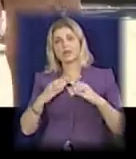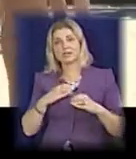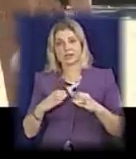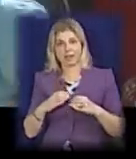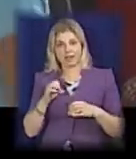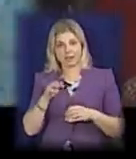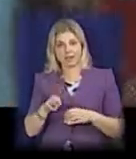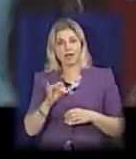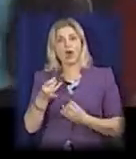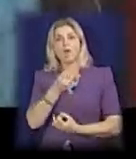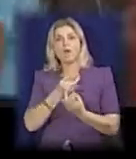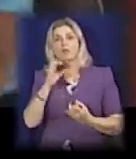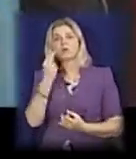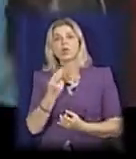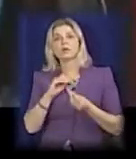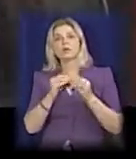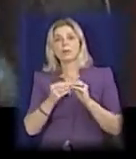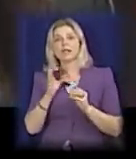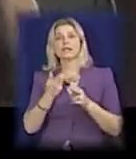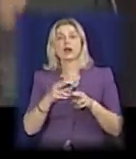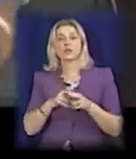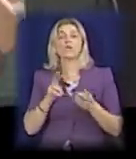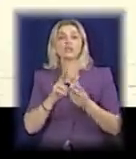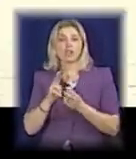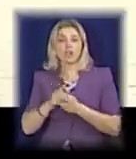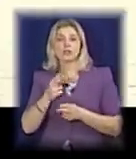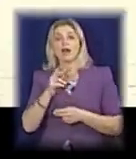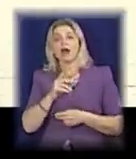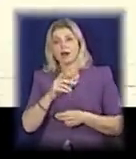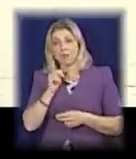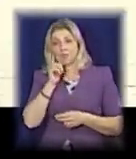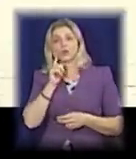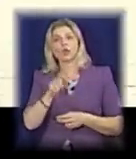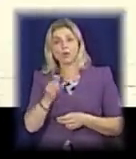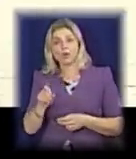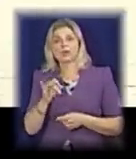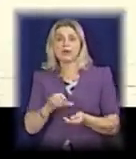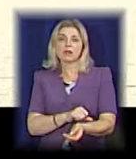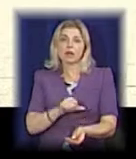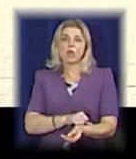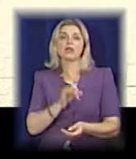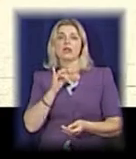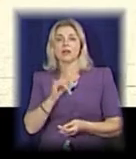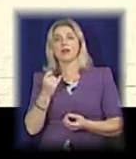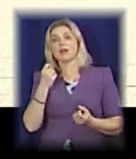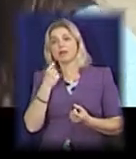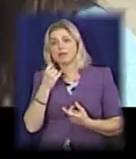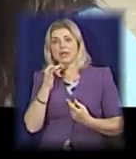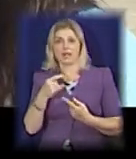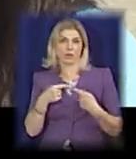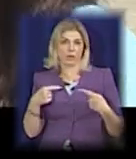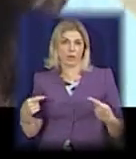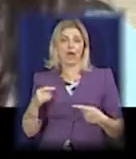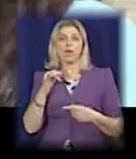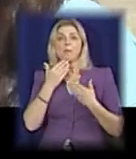Могили. Обговорювали соціальні проблеми, з якими зустрічаються підлітки – булінг, дискримінація, вживання наркотиків, алкоголю тощо. В